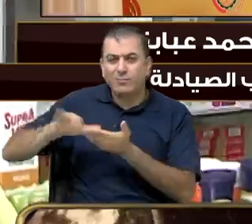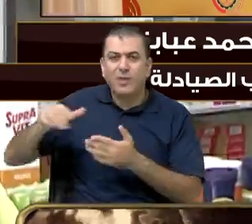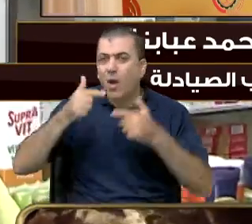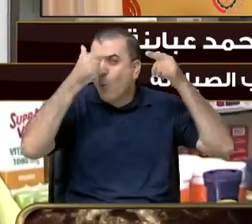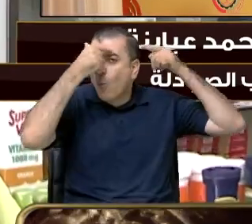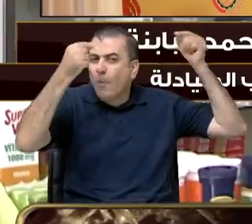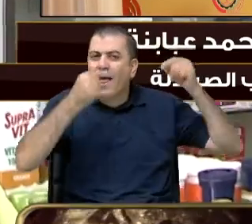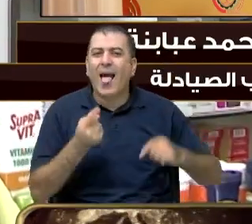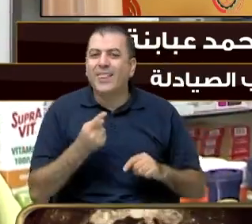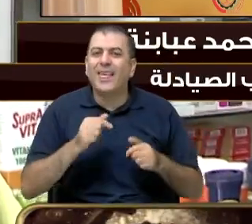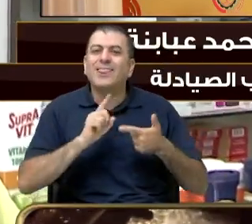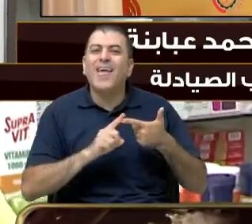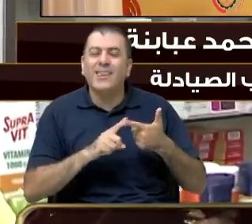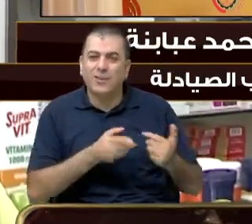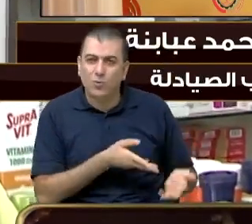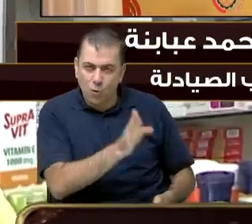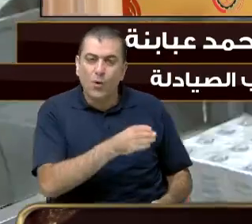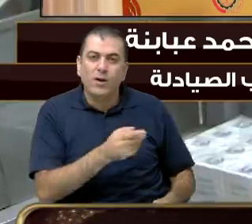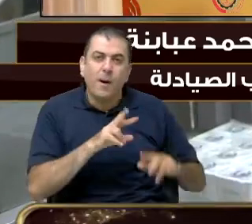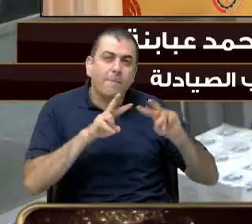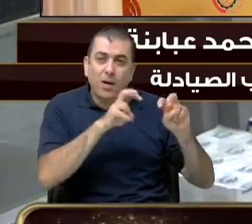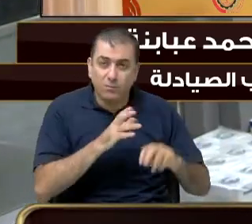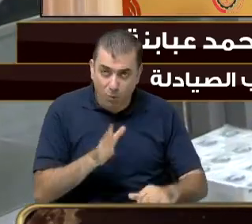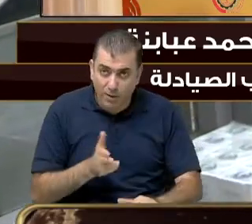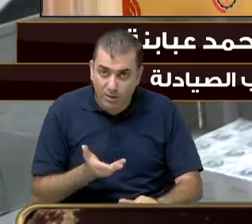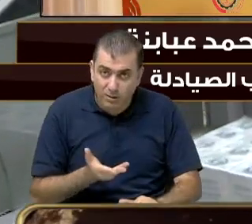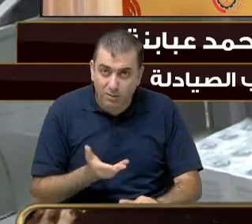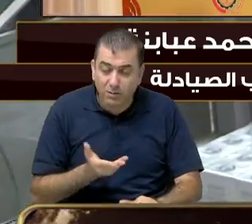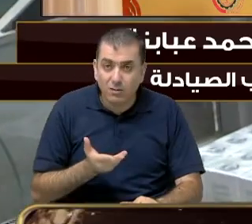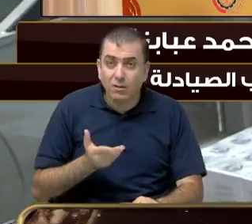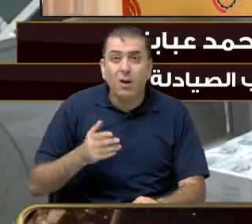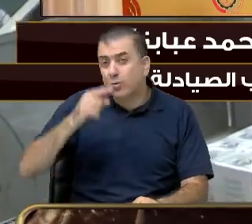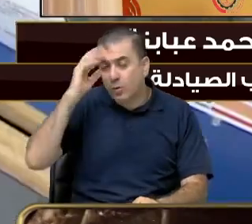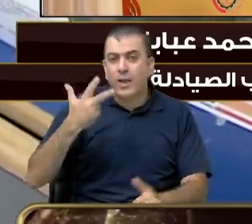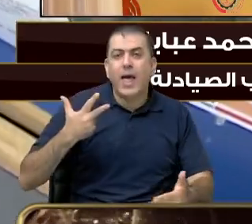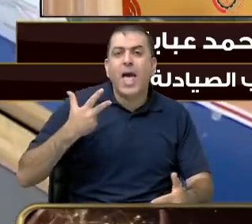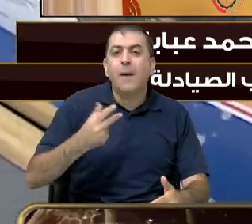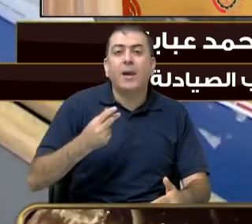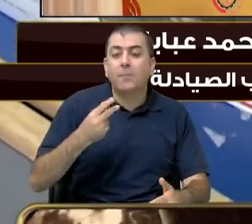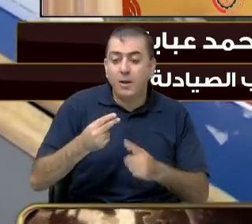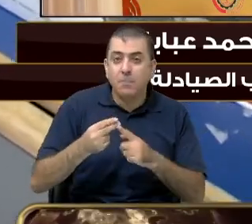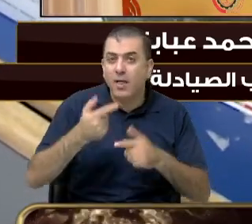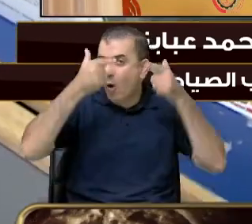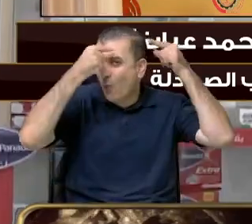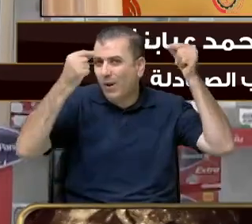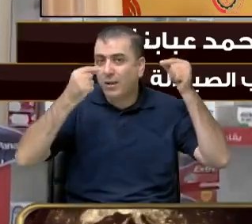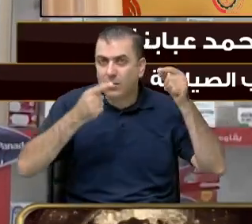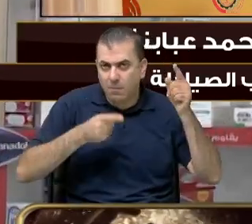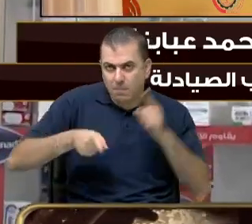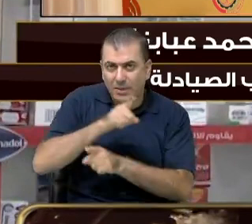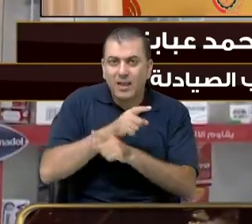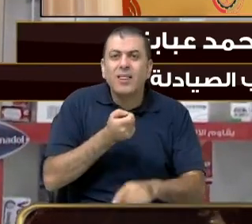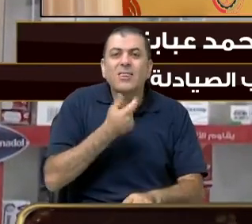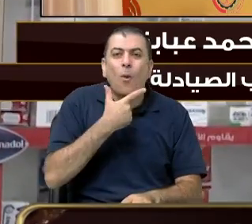لما الممرض لما بيروح يضرب الإبرة في منزل هل يجوز أن نبعث له صيدلي؟ الصيدلي هو من يسلم الدواء،